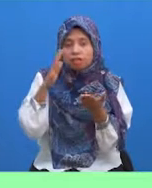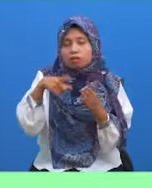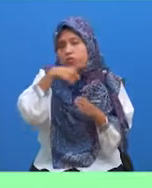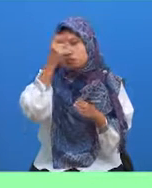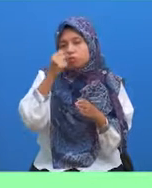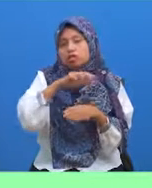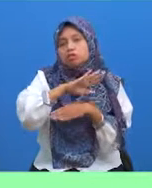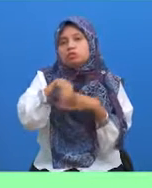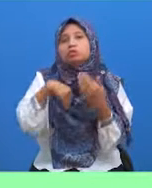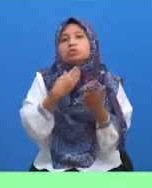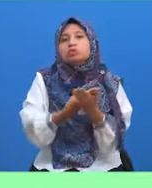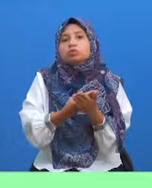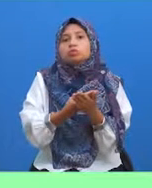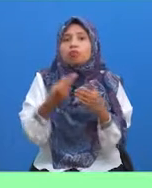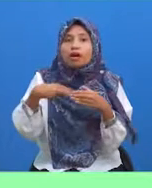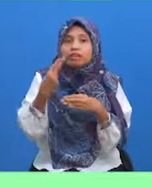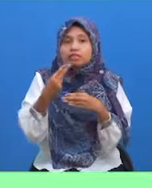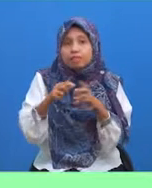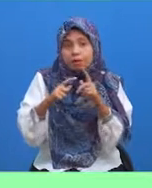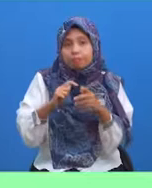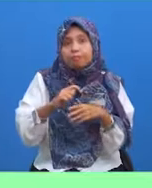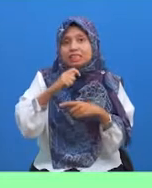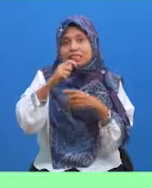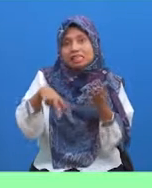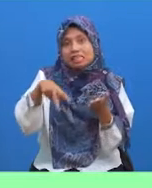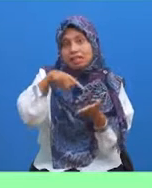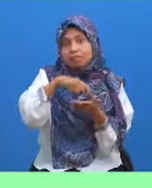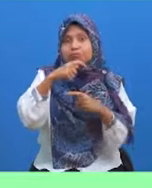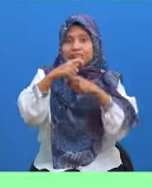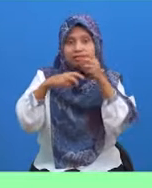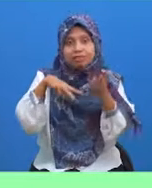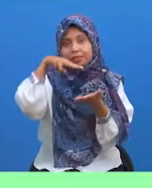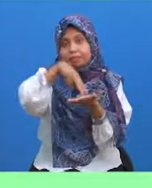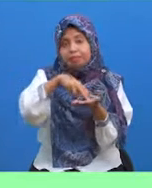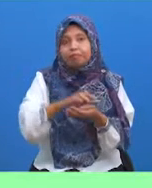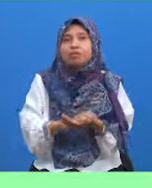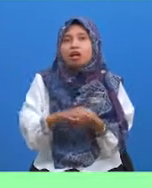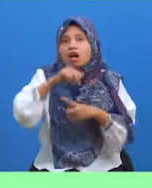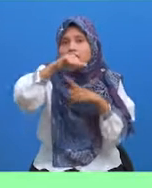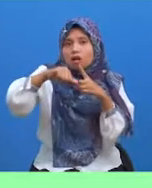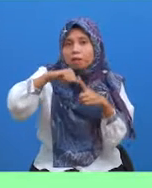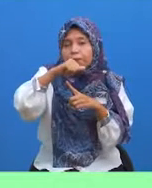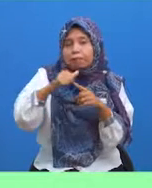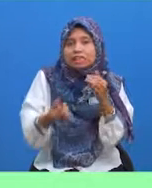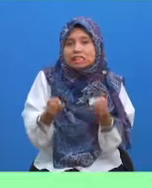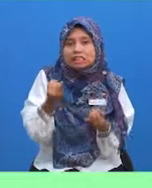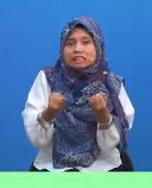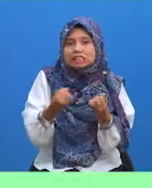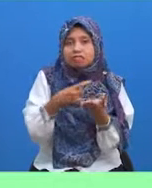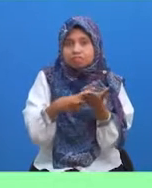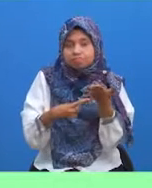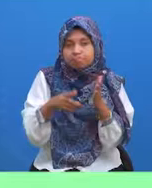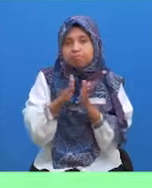menyebabkan jumlah hasil akan meningkat kesimpulannya disini apabila keanjalan harga permintaan barang